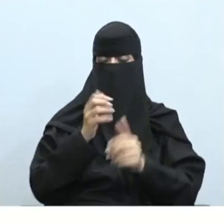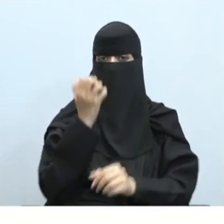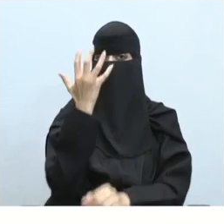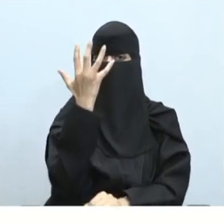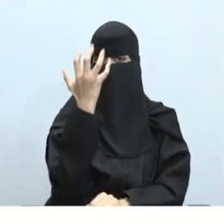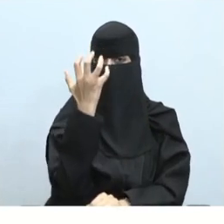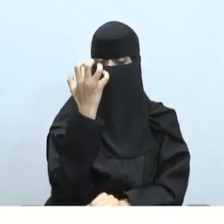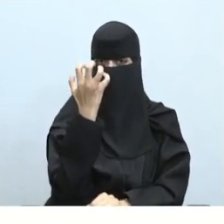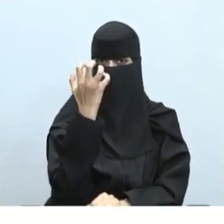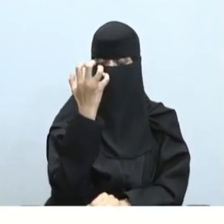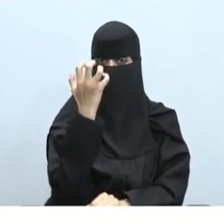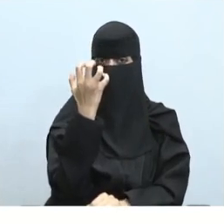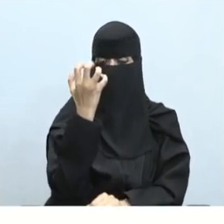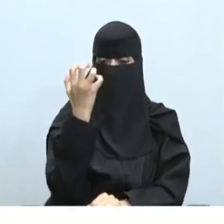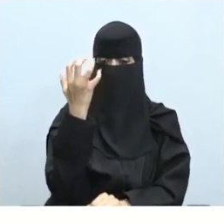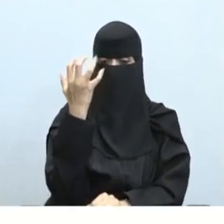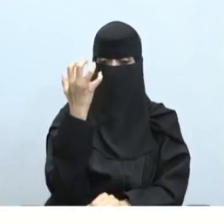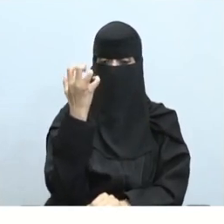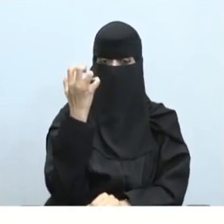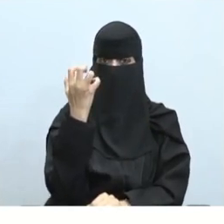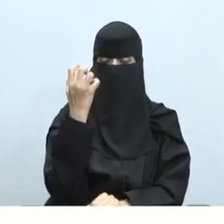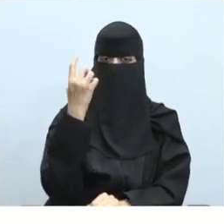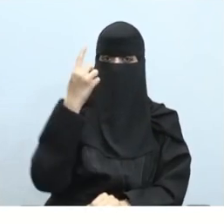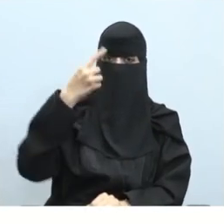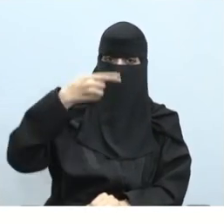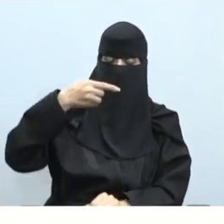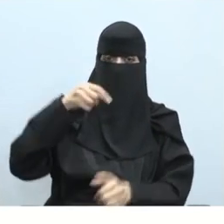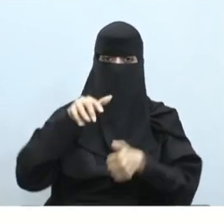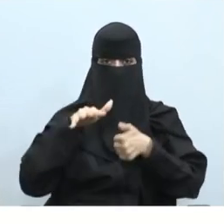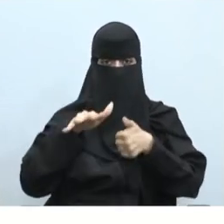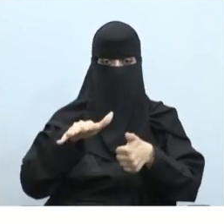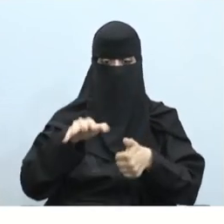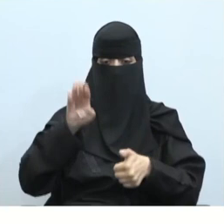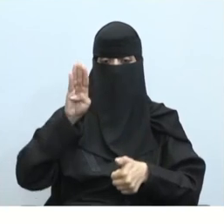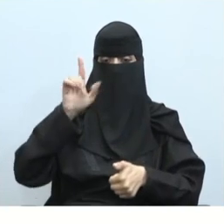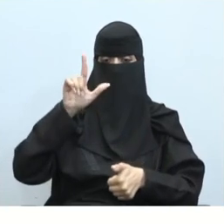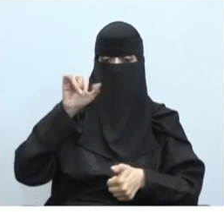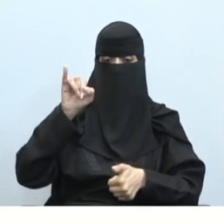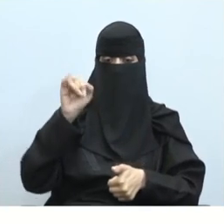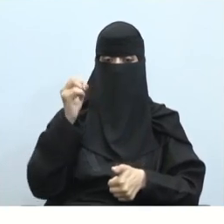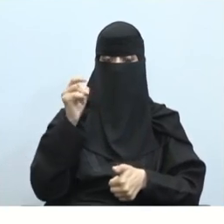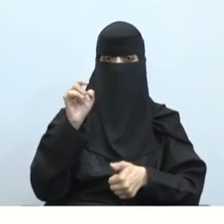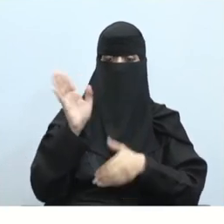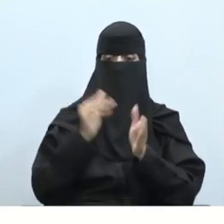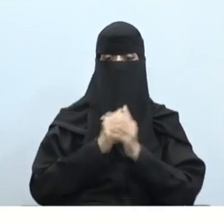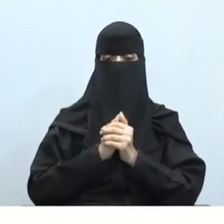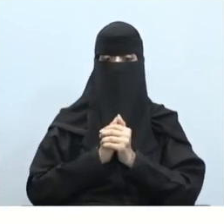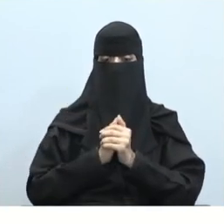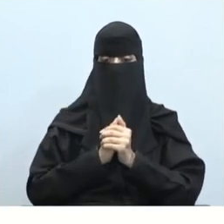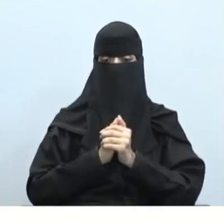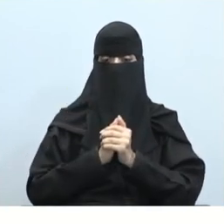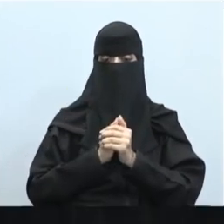وعشره ملايين كيلو متر مربع اذا مساحه الكره الارضيه تقدر